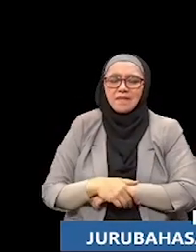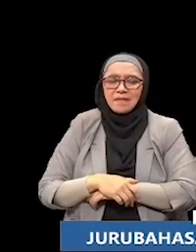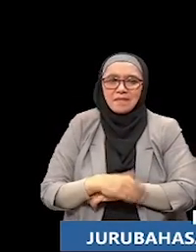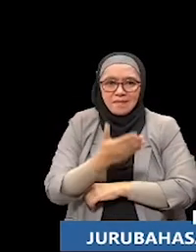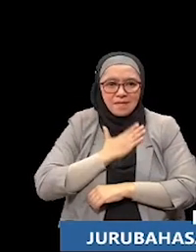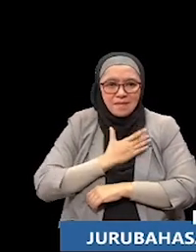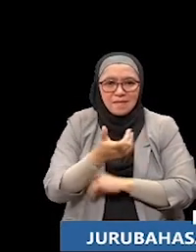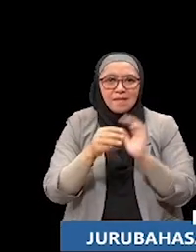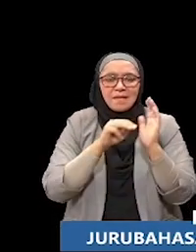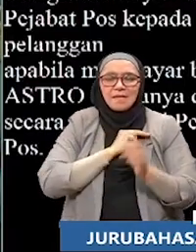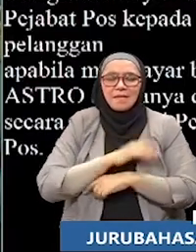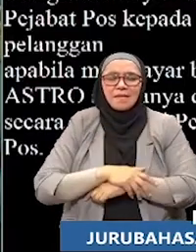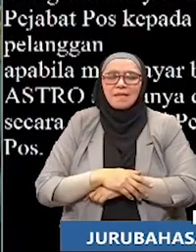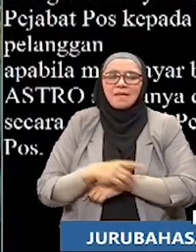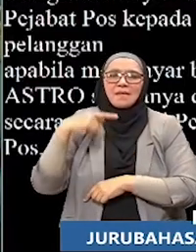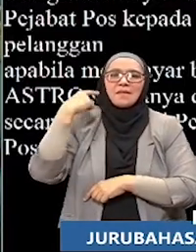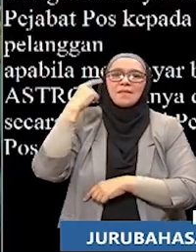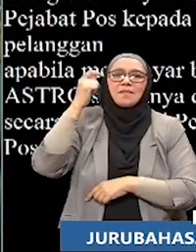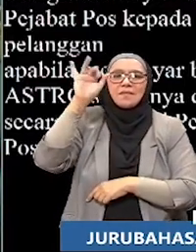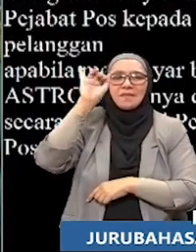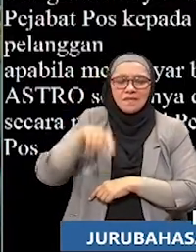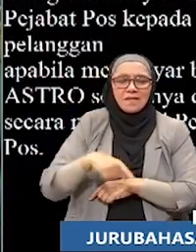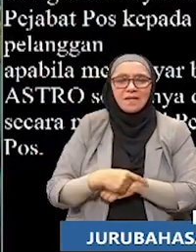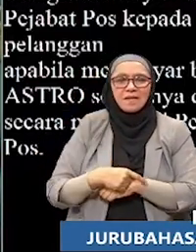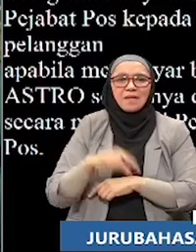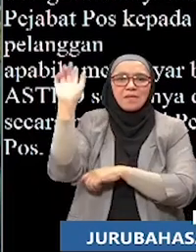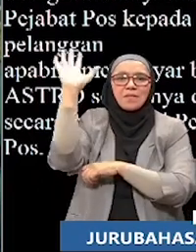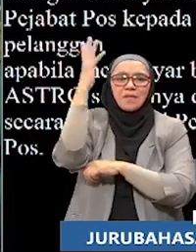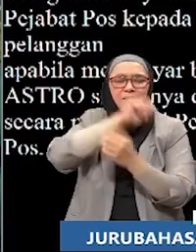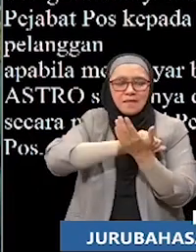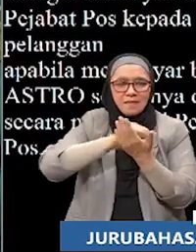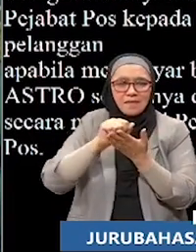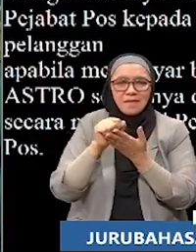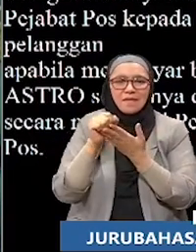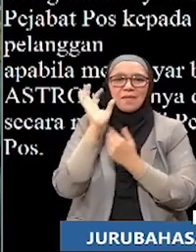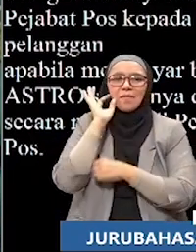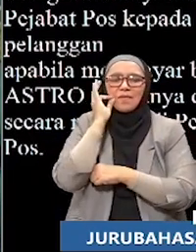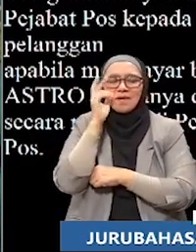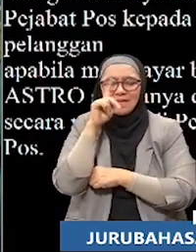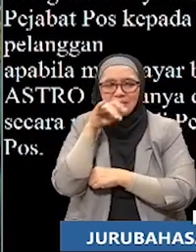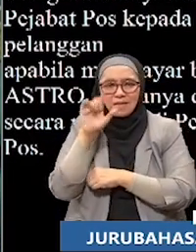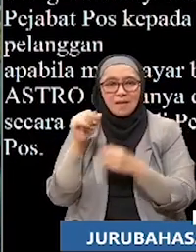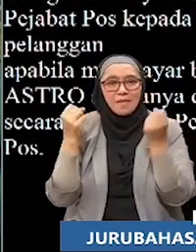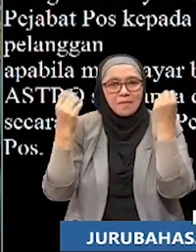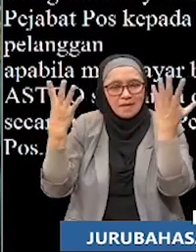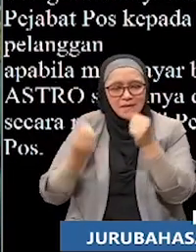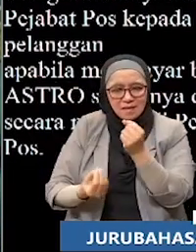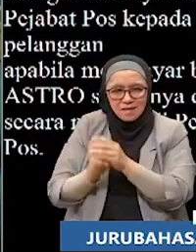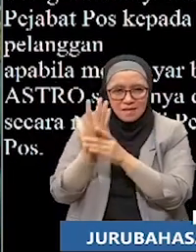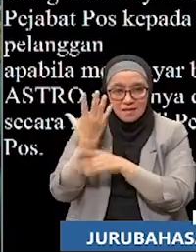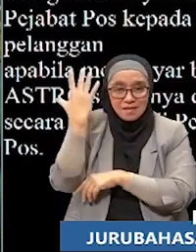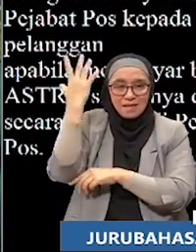Dipertua, pohon batik buah pepaya banyak ditanam di batu kawan. Pakaian